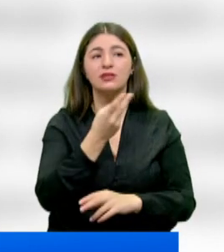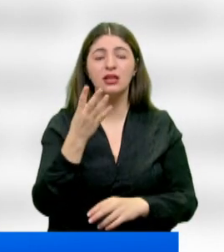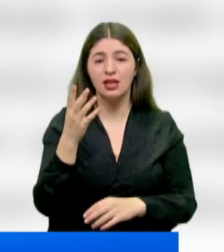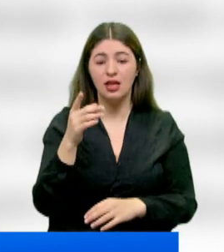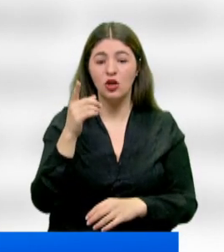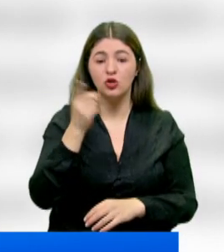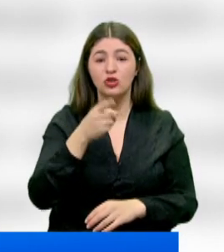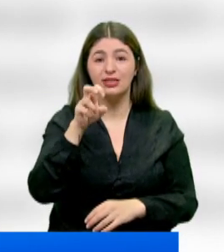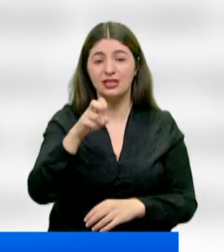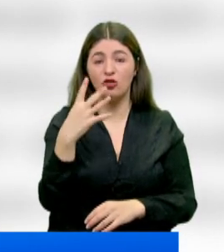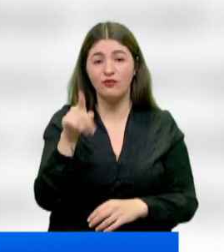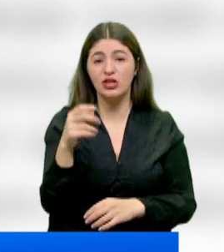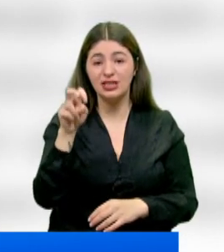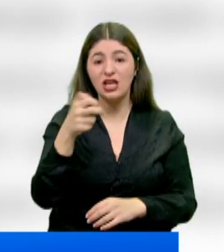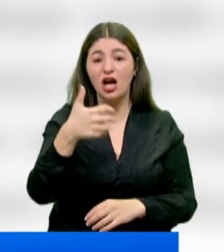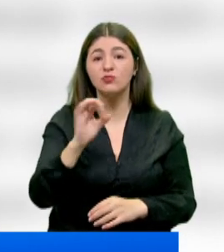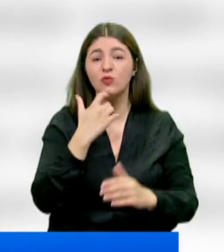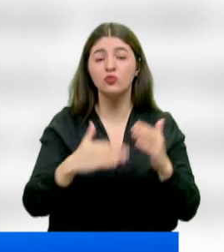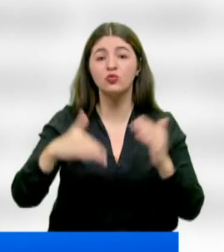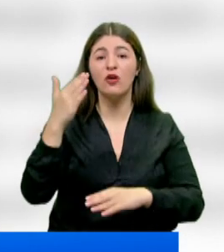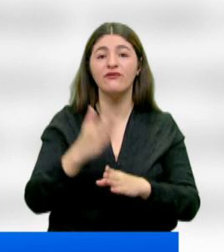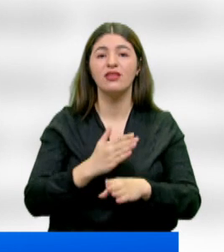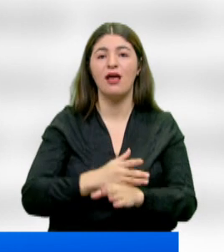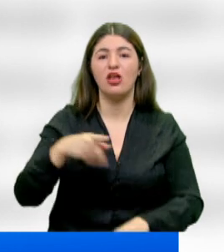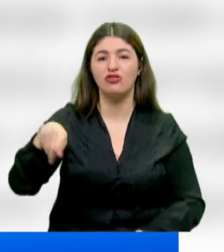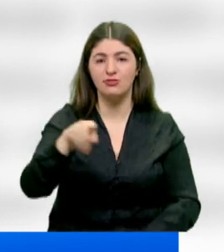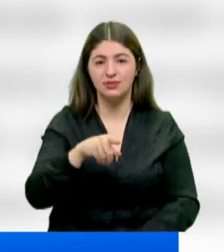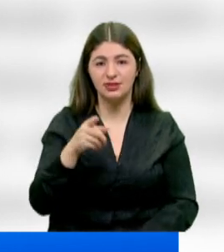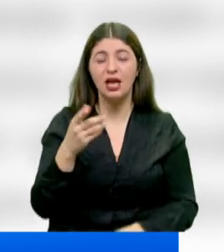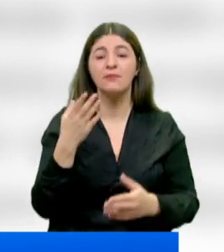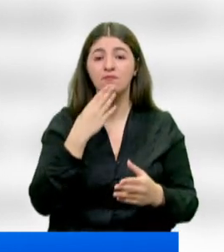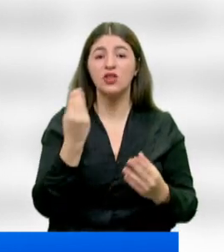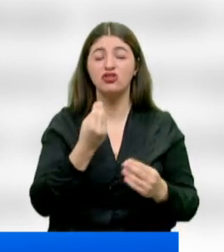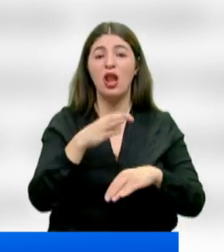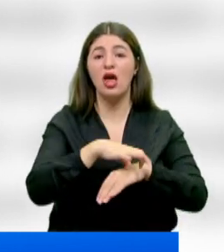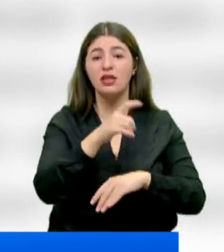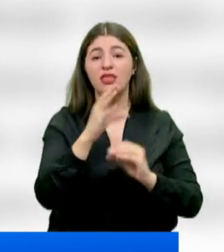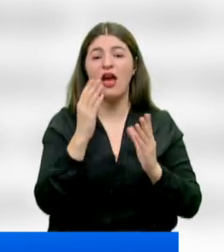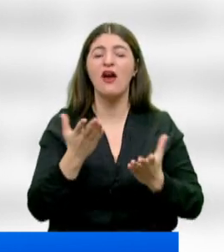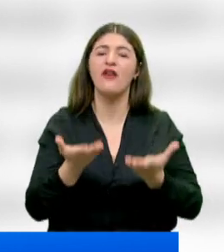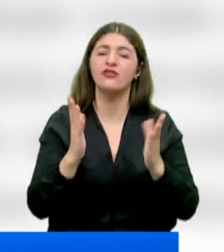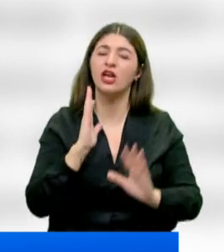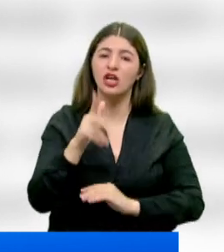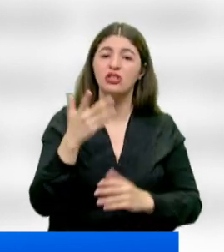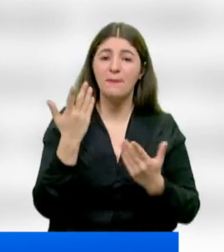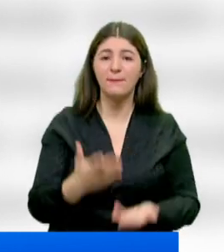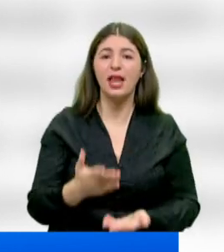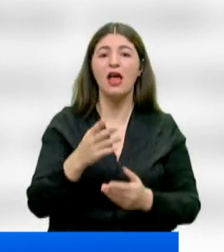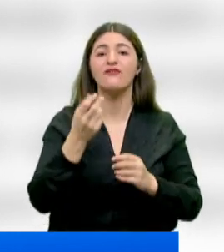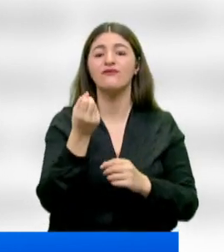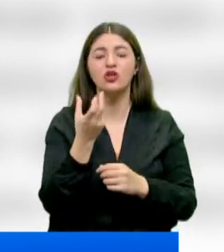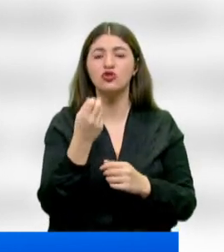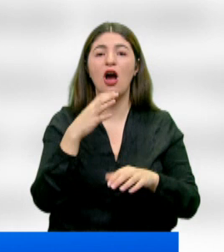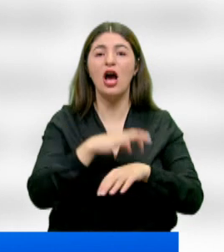yüzde seksen 4,8 i60 yaş üzerindeki vatandaşlarımız dır gençler hastalığı daha hafif geçirse lerde